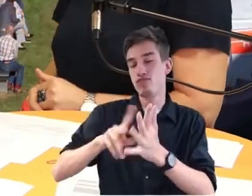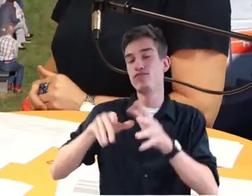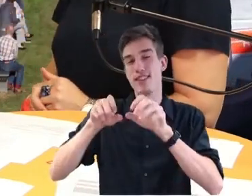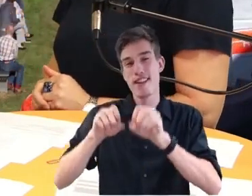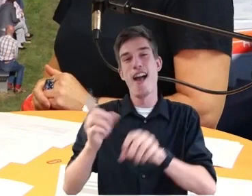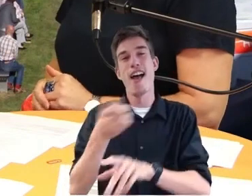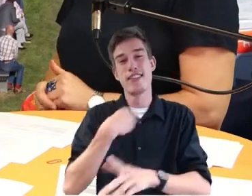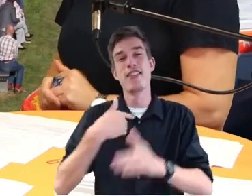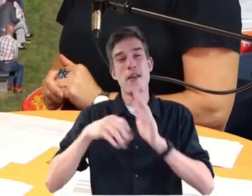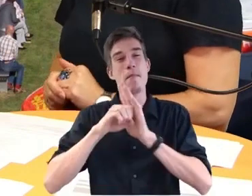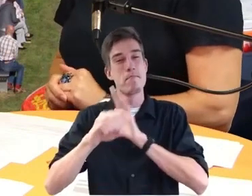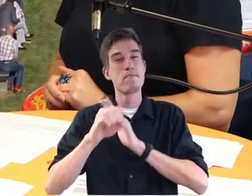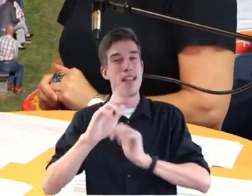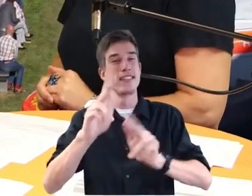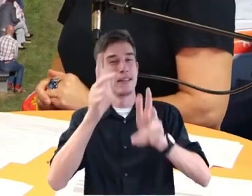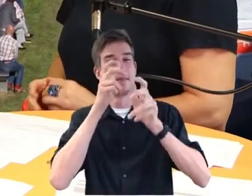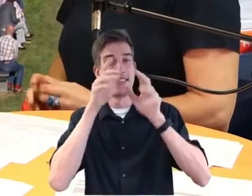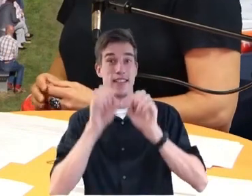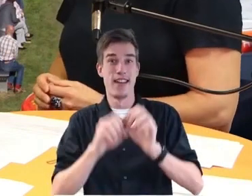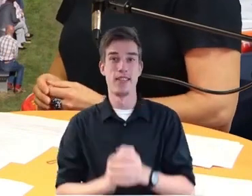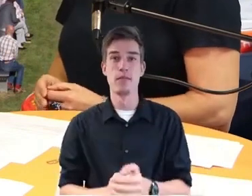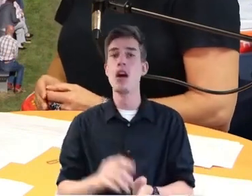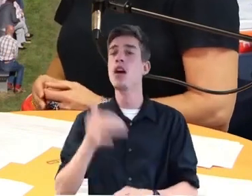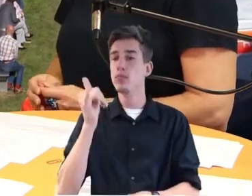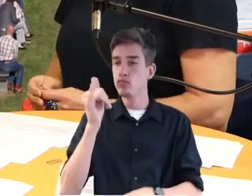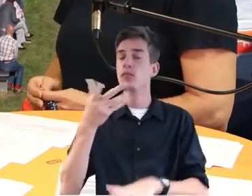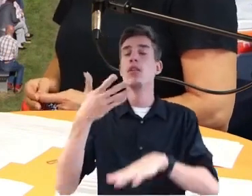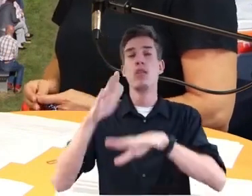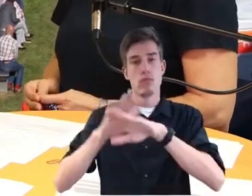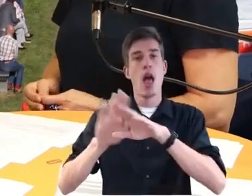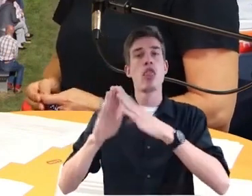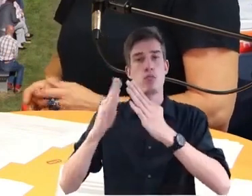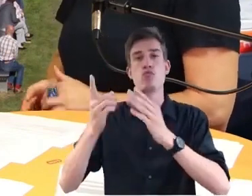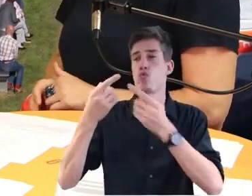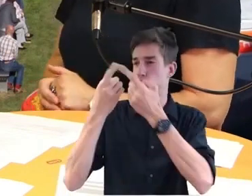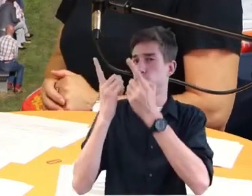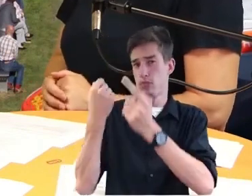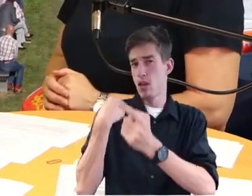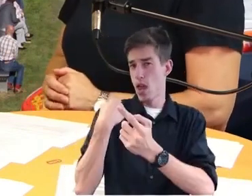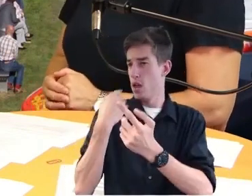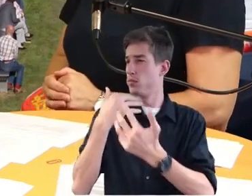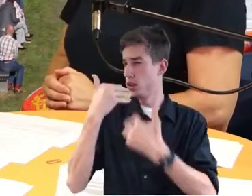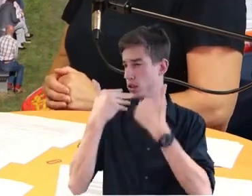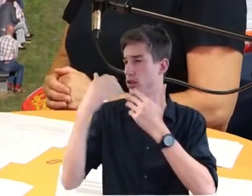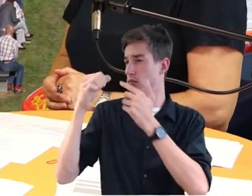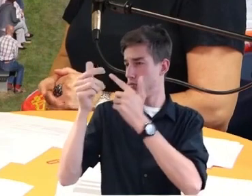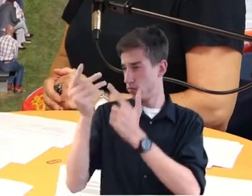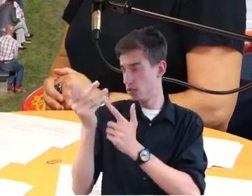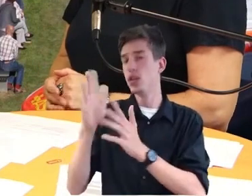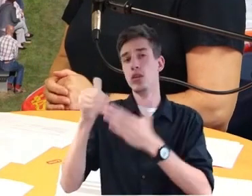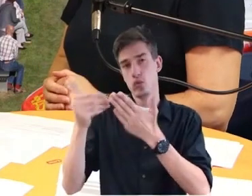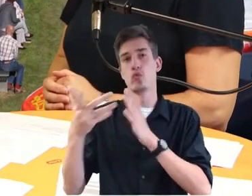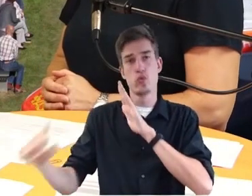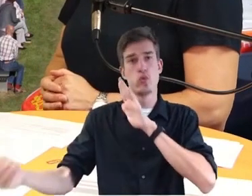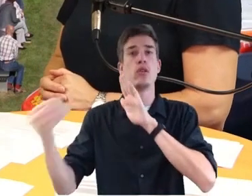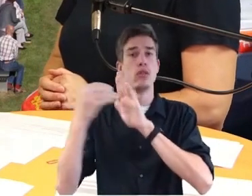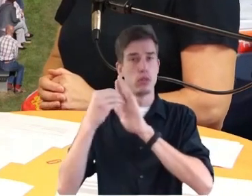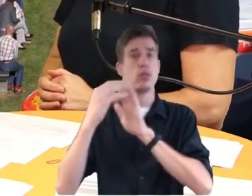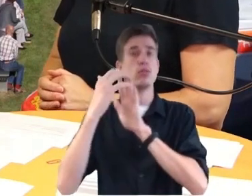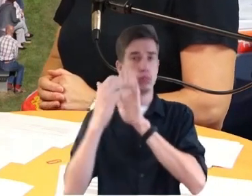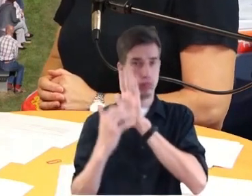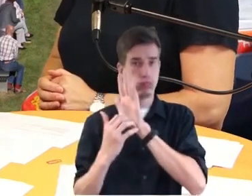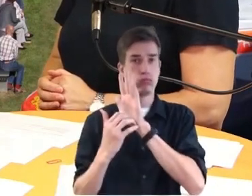dann kommen wir besser mit. Die haben ebenfalls an dem Handbuch mitgearbeitet und so freuen wir uns natürlich, dass wir in einigen Wochen